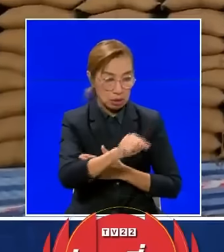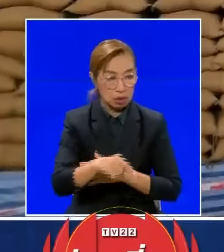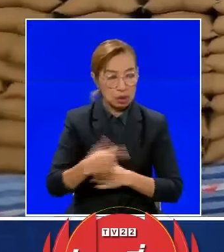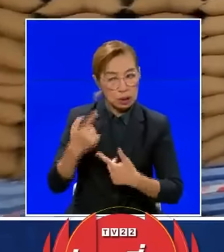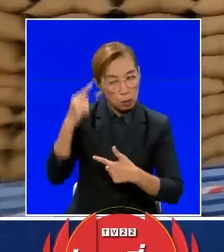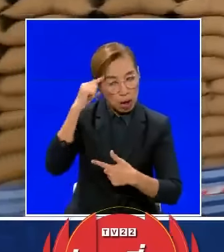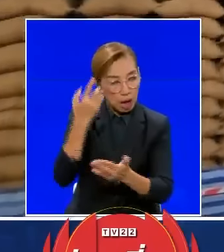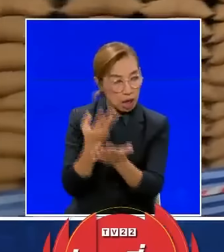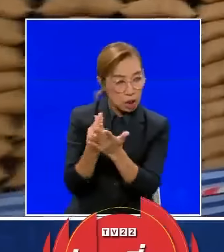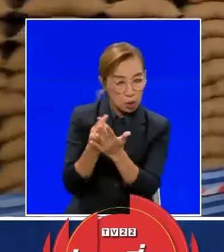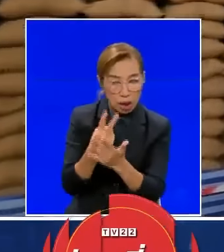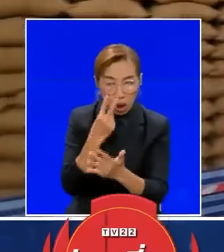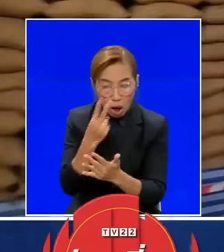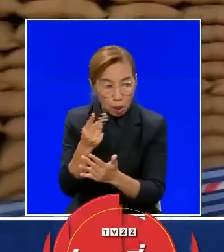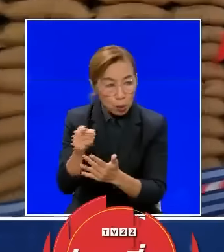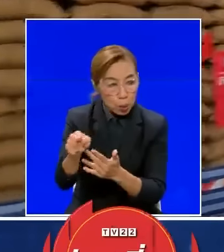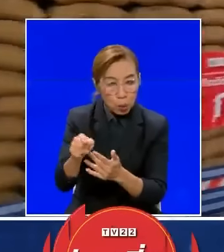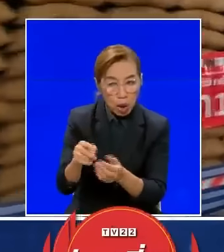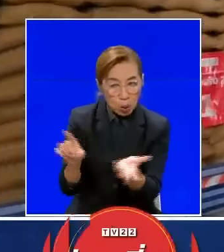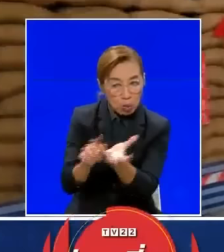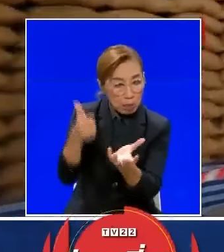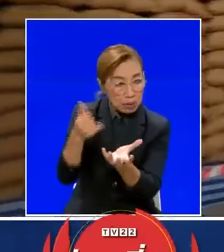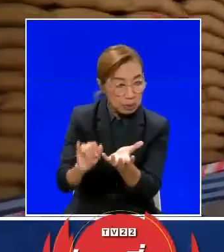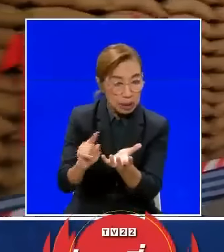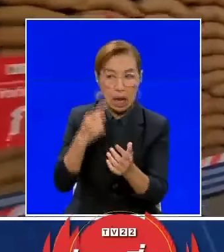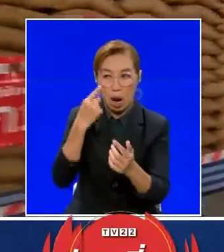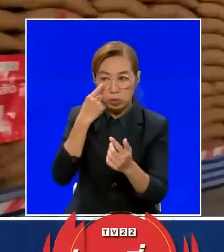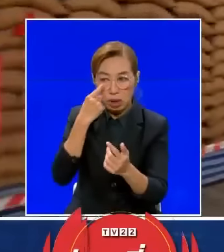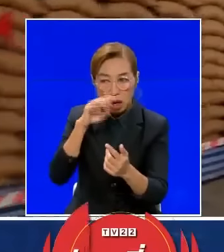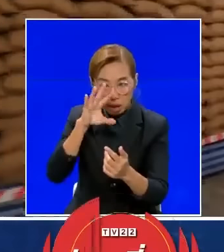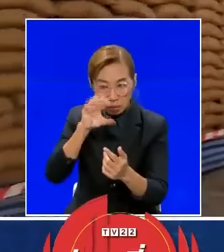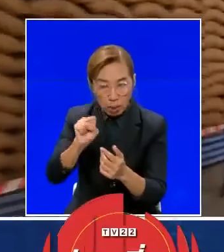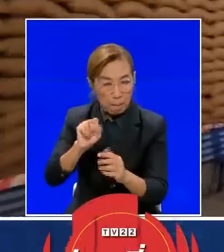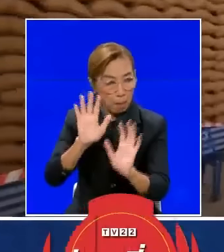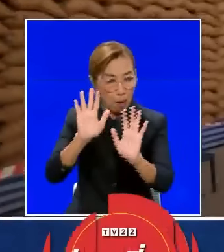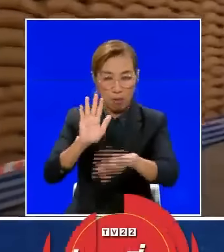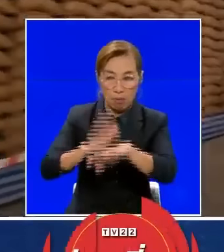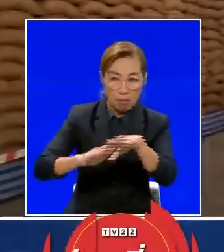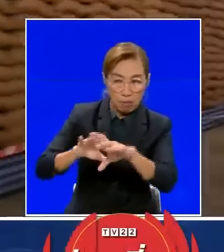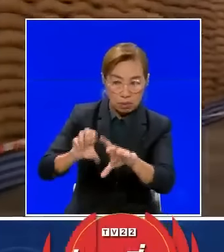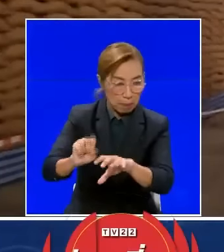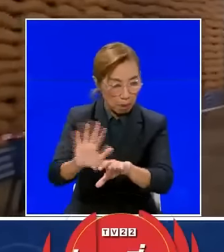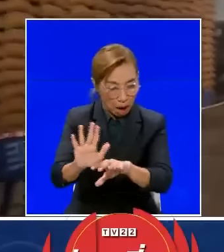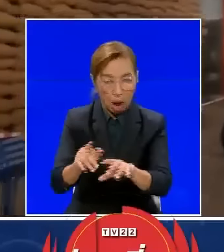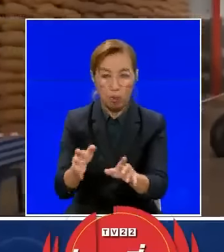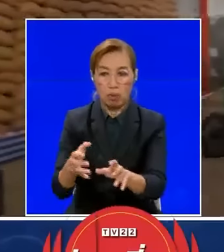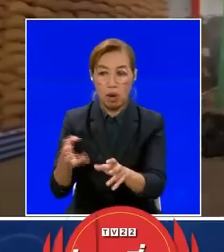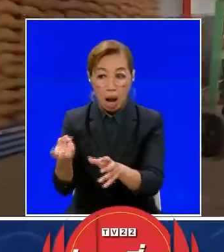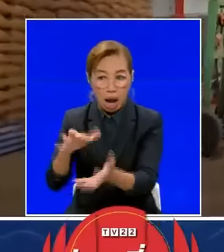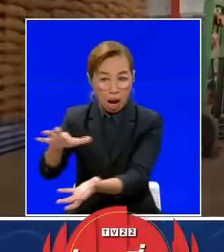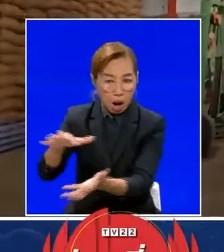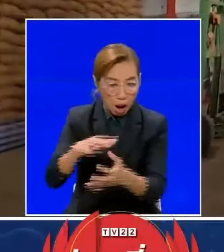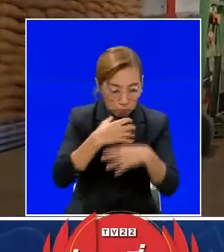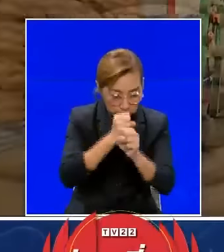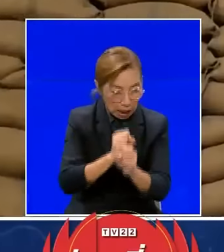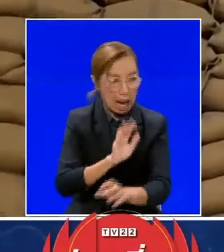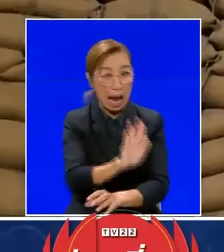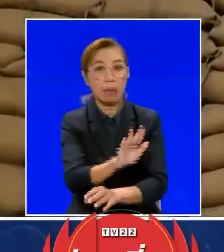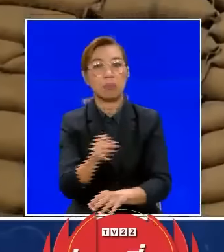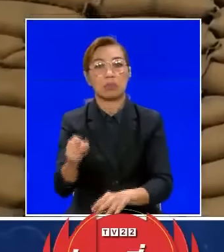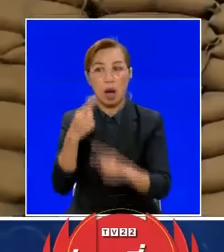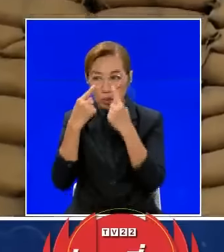เมินอย่างเดียวเท่านั้นห้ามใช้วิธีอื่นนี่เนี่ยมีแบบนี้ด้วยแล้วเขาบอกว่าไม่เคยมีแบบนี้มาก่อนใช่ไหมคุณ ผมถามเขาว่าปก